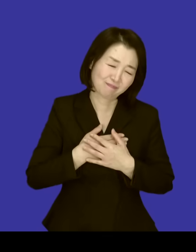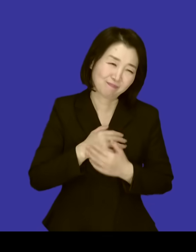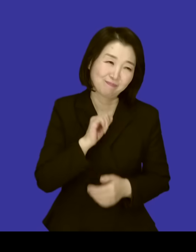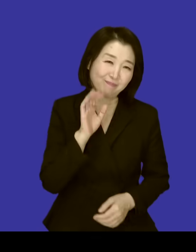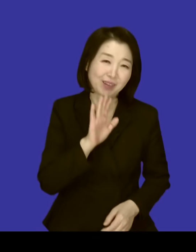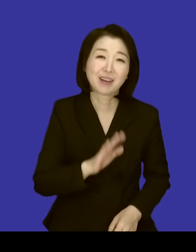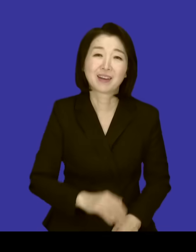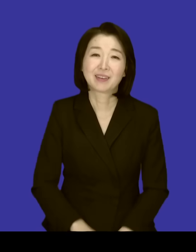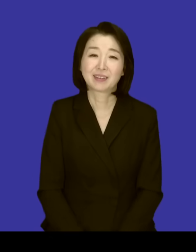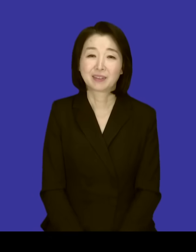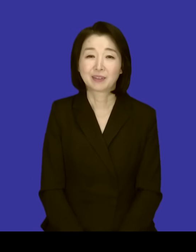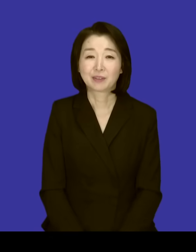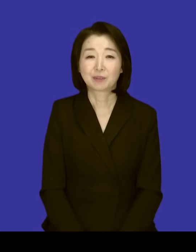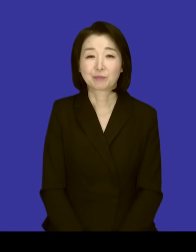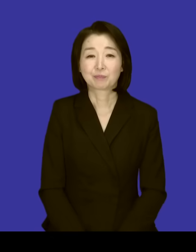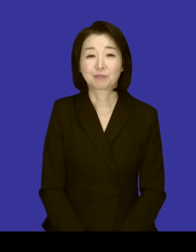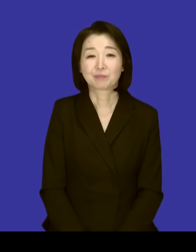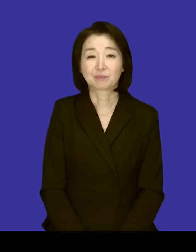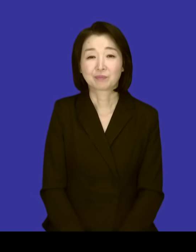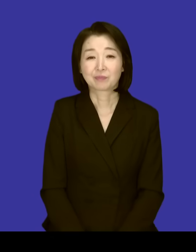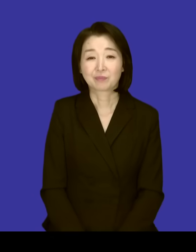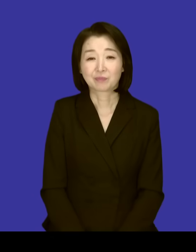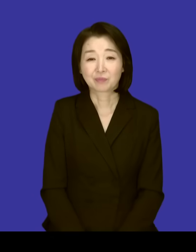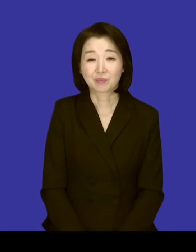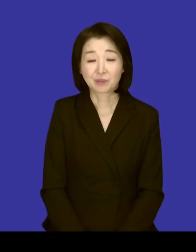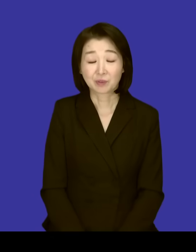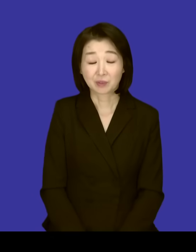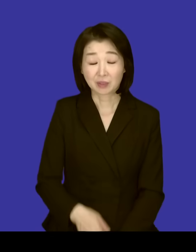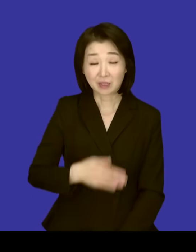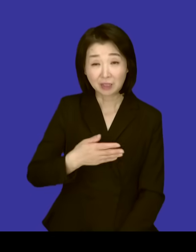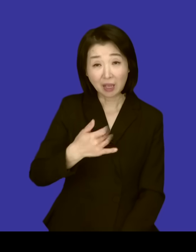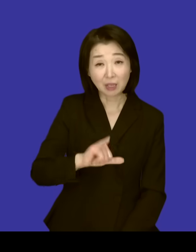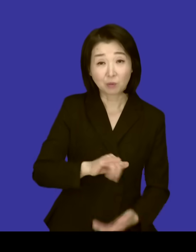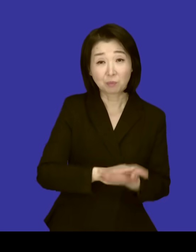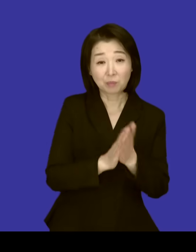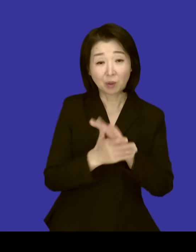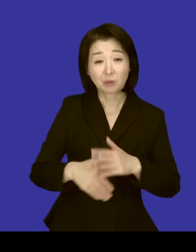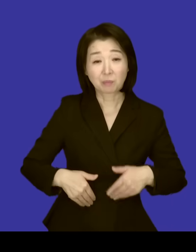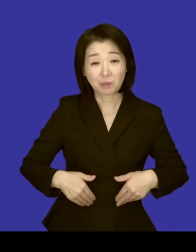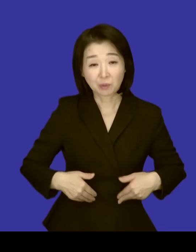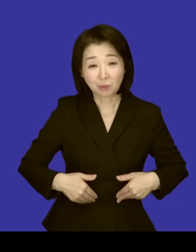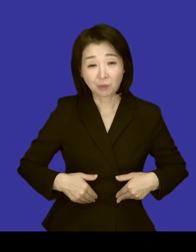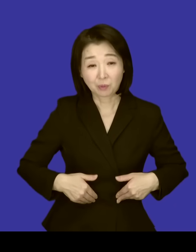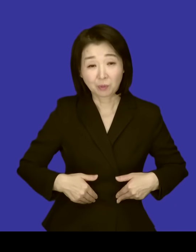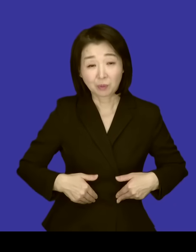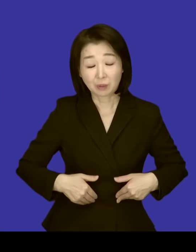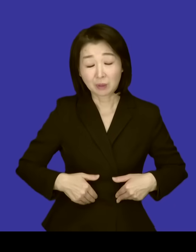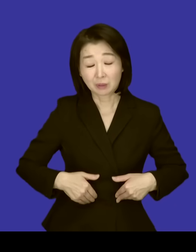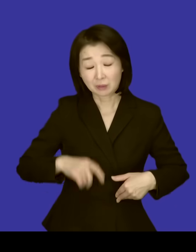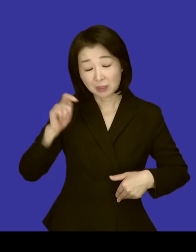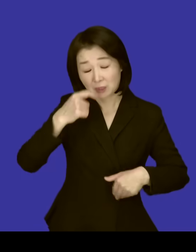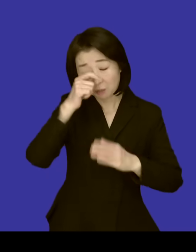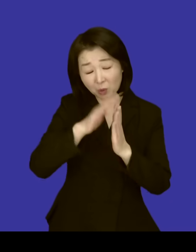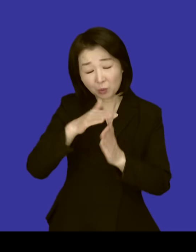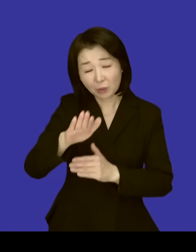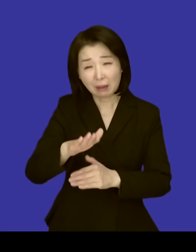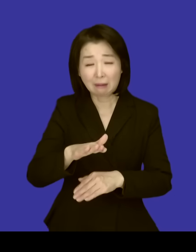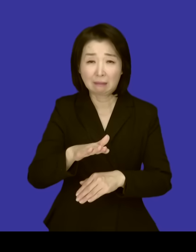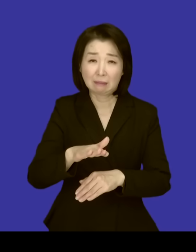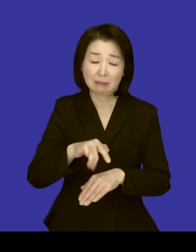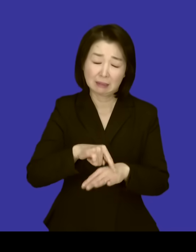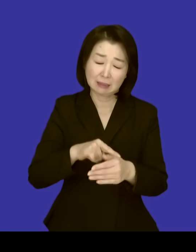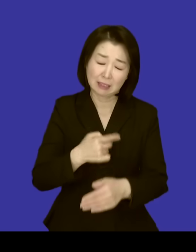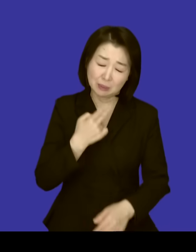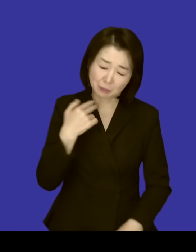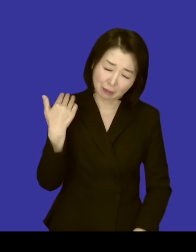애들 앞에도 이제 좀 변해야 되거든요. 저희 애들도 네. 갈 자신은 없고 방 앞에서 해야 되겠어요.